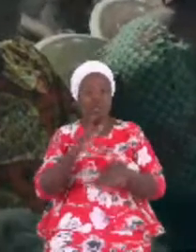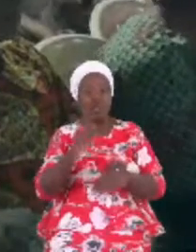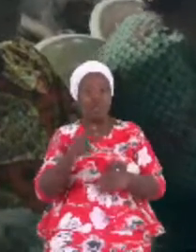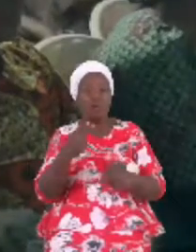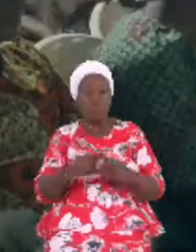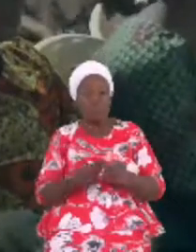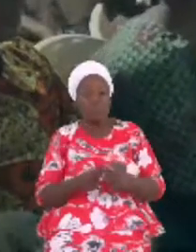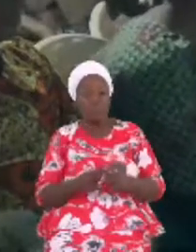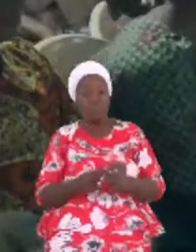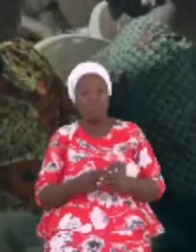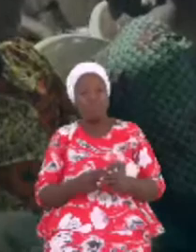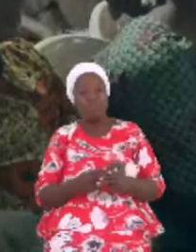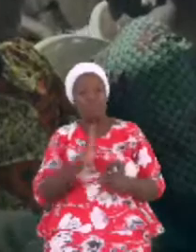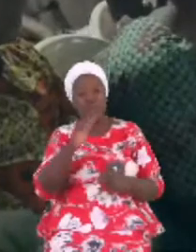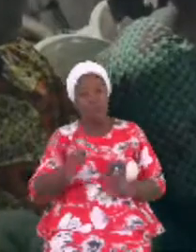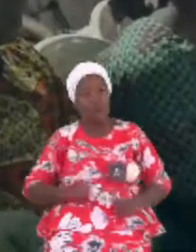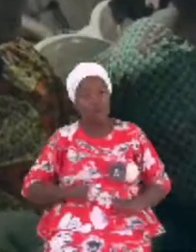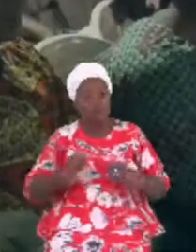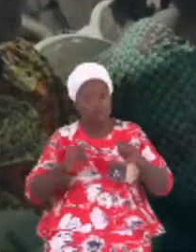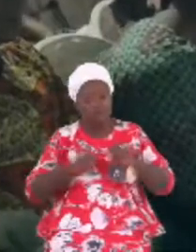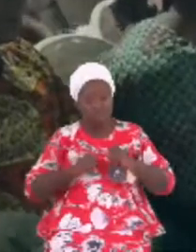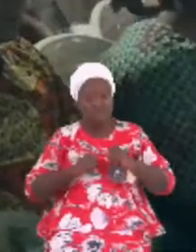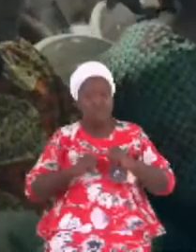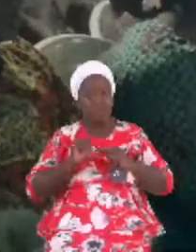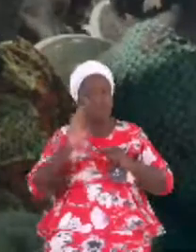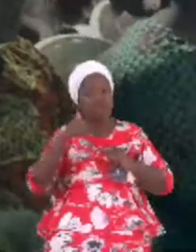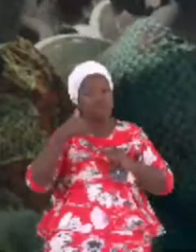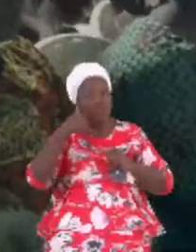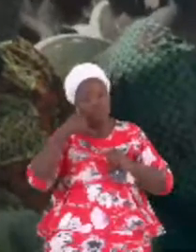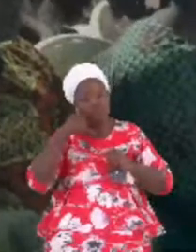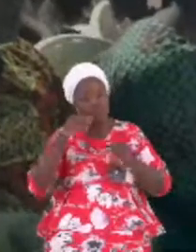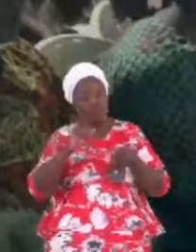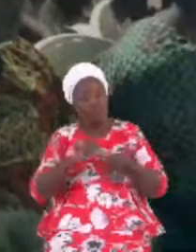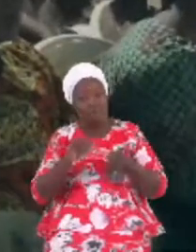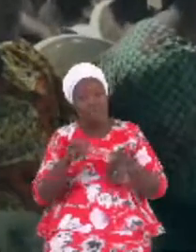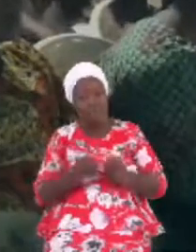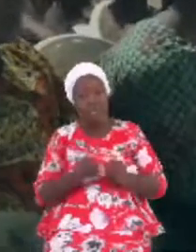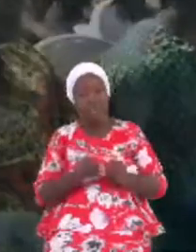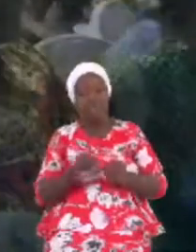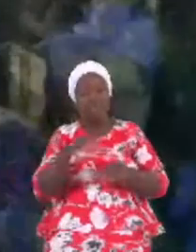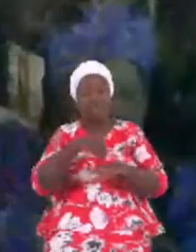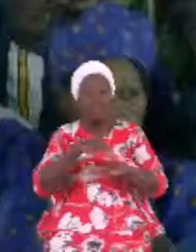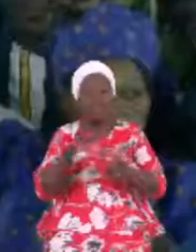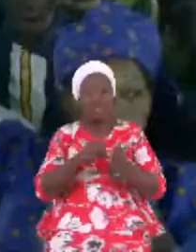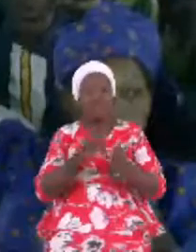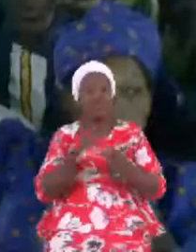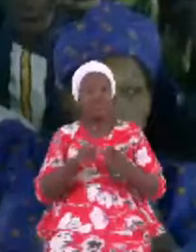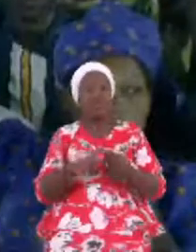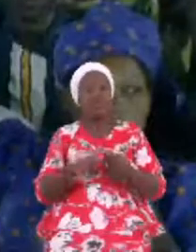Vous pouvez nous envoyer vos noms, prénoms, numéro de téléphone, adresse.